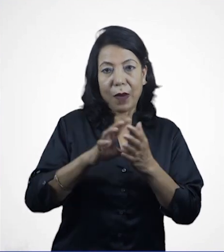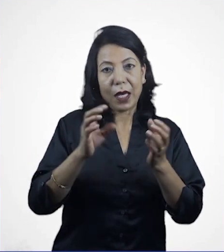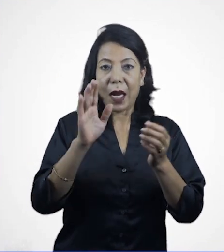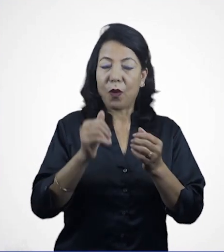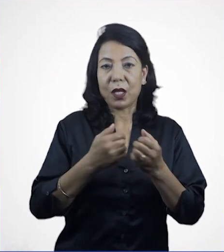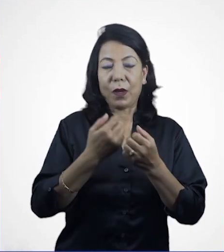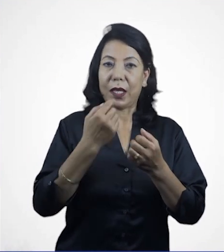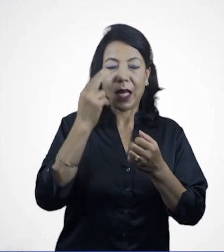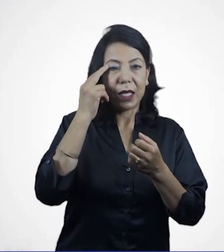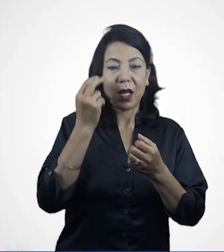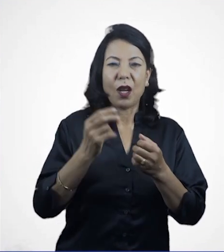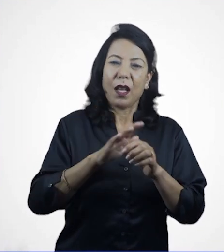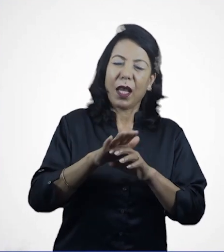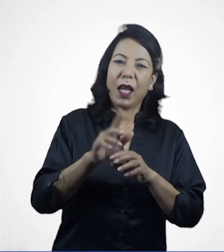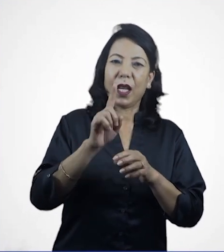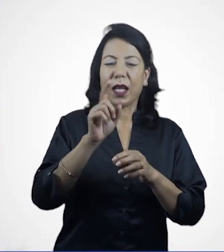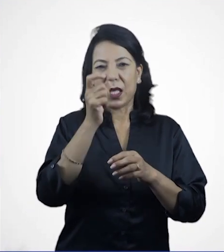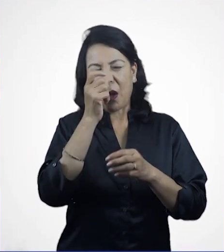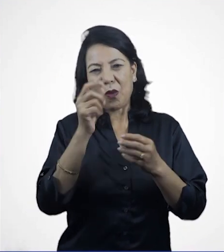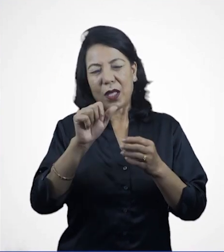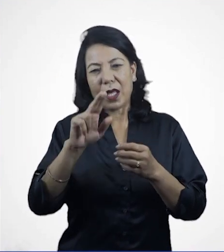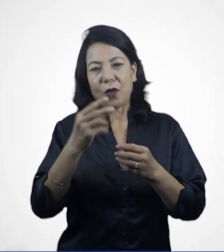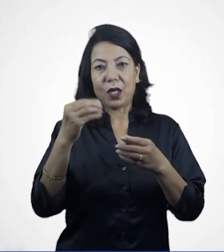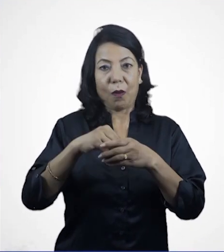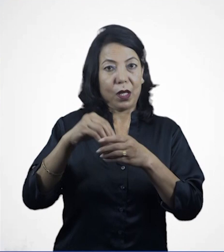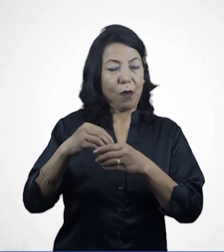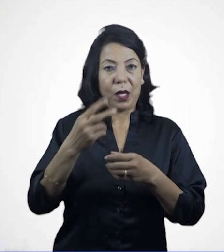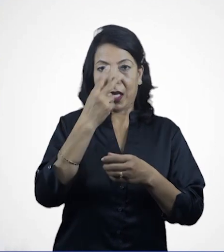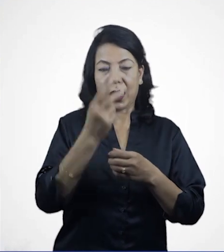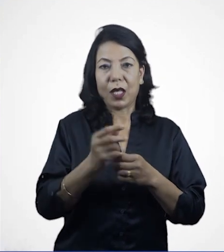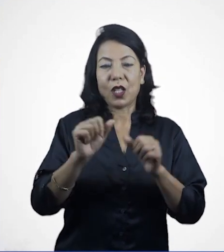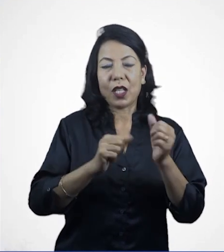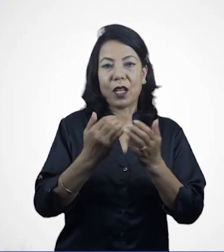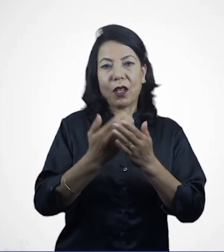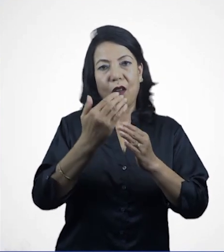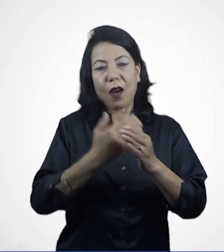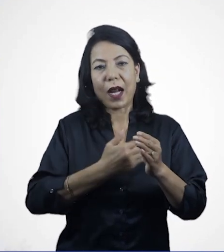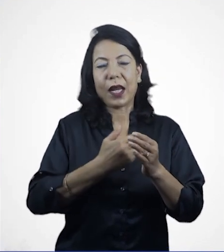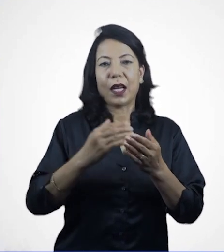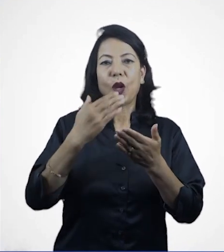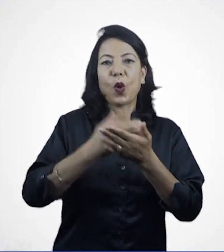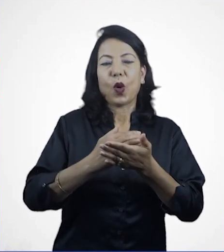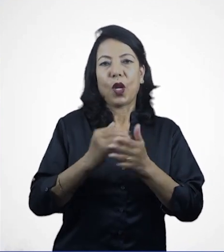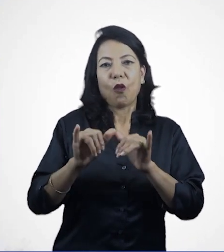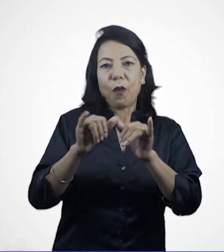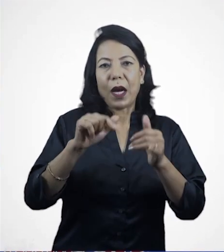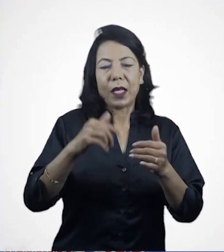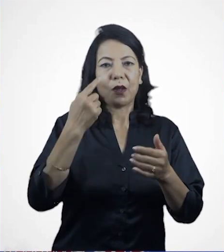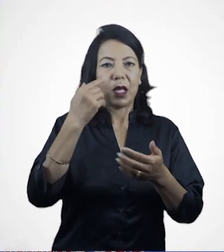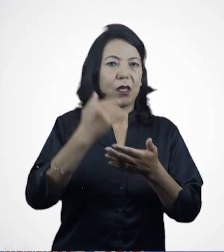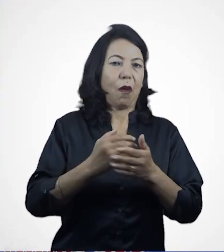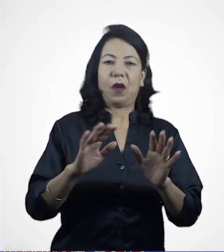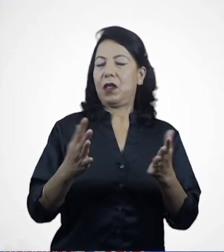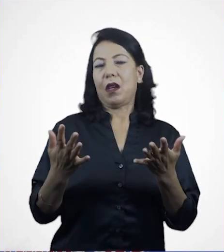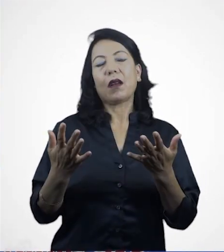इसमा समलंगने देखियेगो जल्ली गर्दा इसको प्रिवेंशन को उपाय हानी संग आज को दिनमा चाहें ना